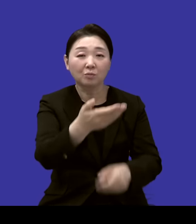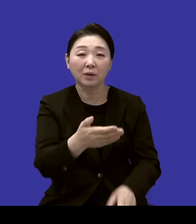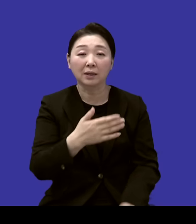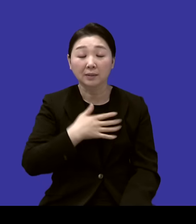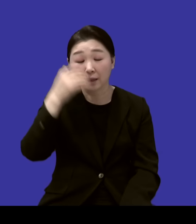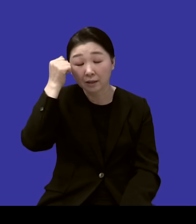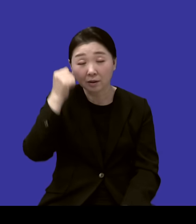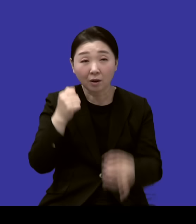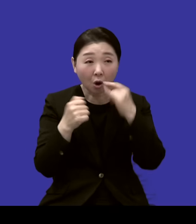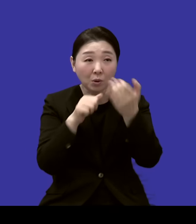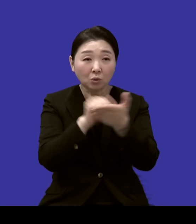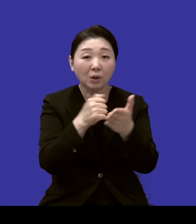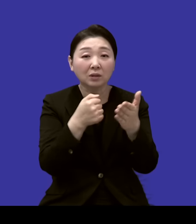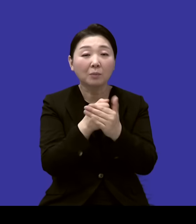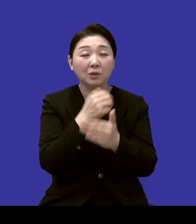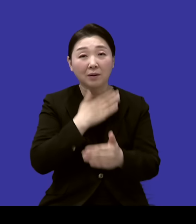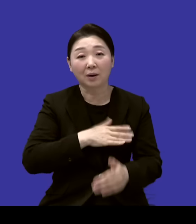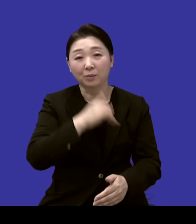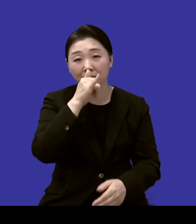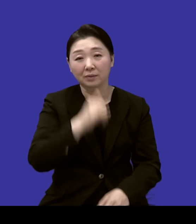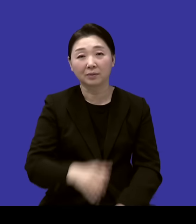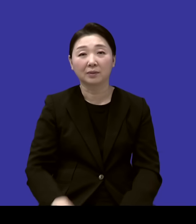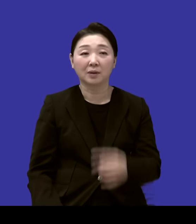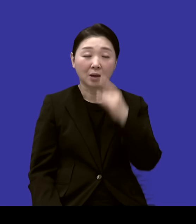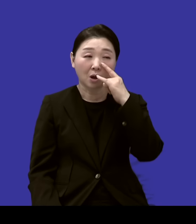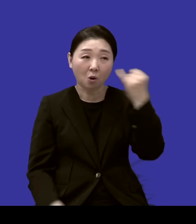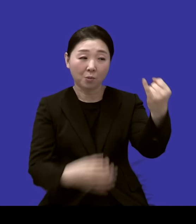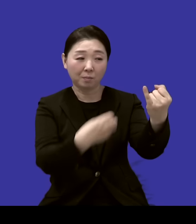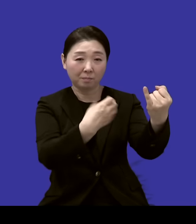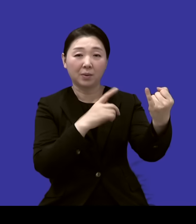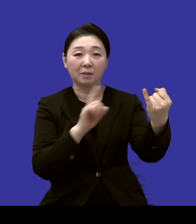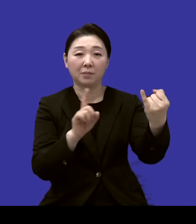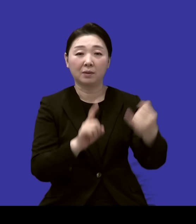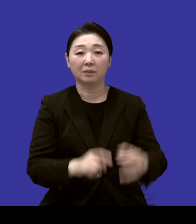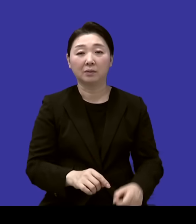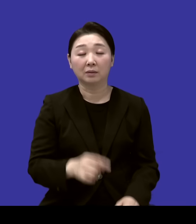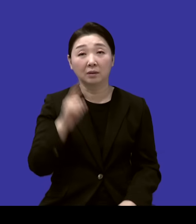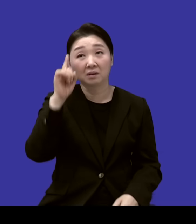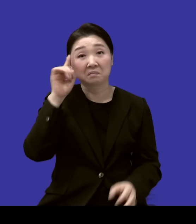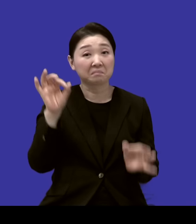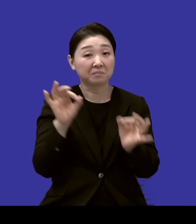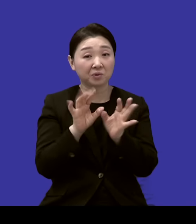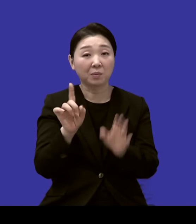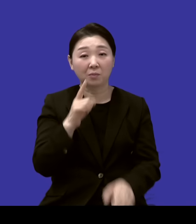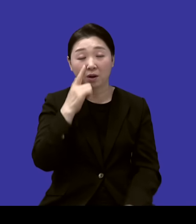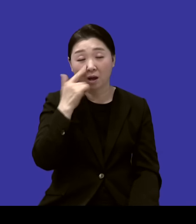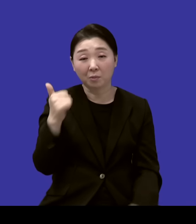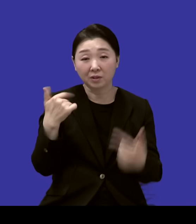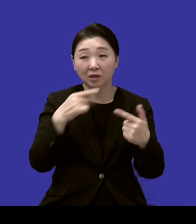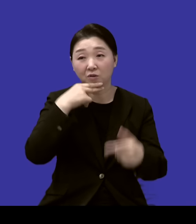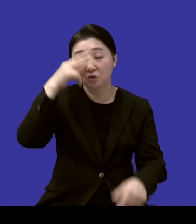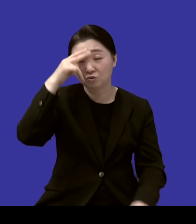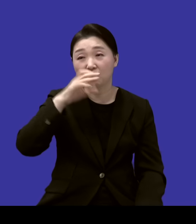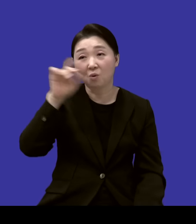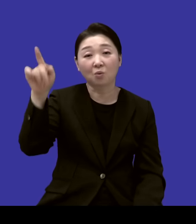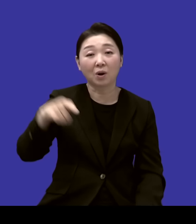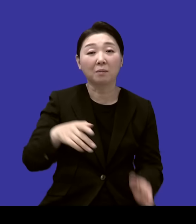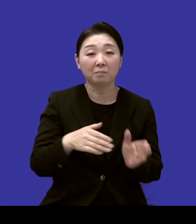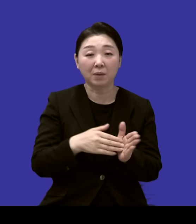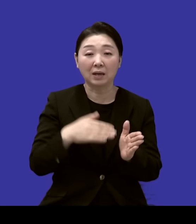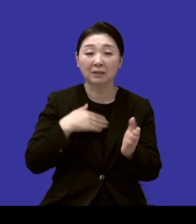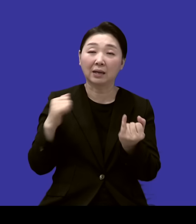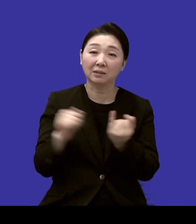기억은 어머니의 도박 때문이라고 저는 알고 있었거든요. 네. 네. 근데 어머니한테 들어본 말이 뜻밖이었어요. 아버지가 늘 술을 드시고 오셨고 예.